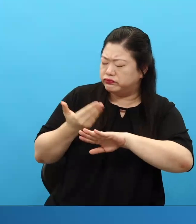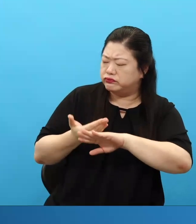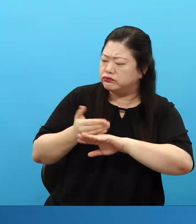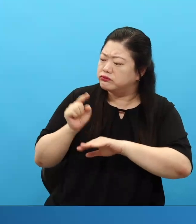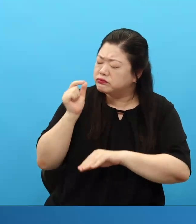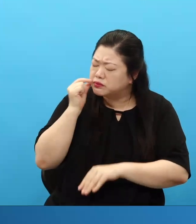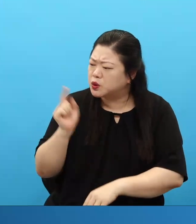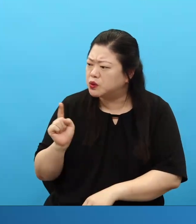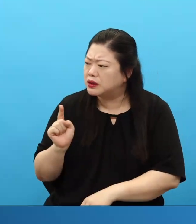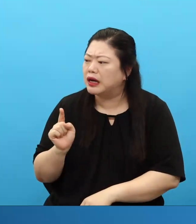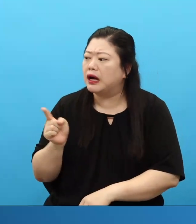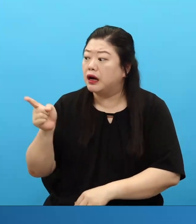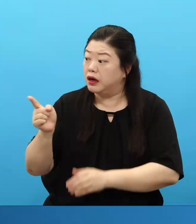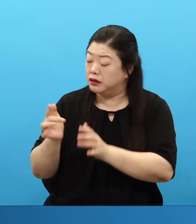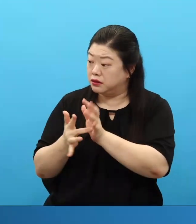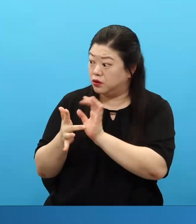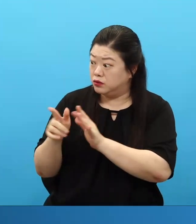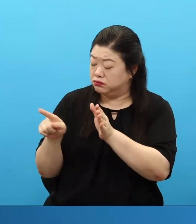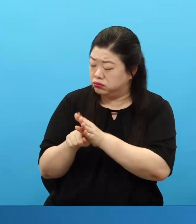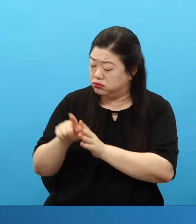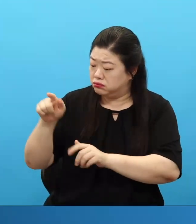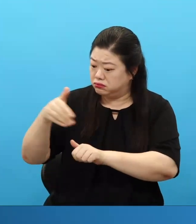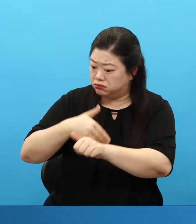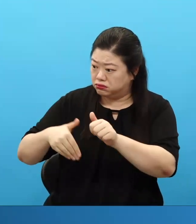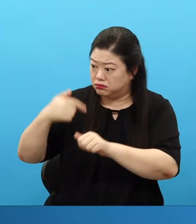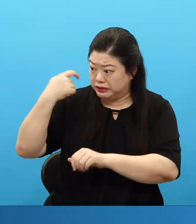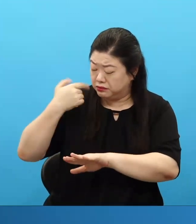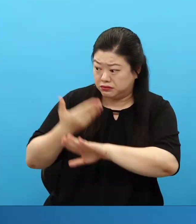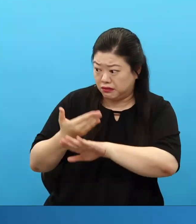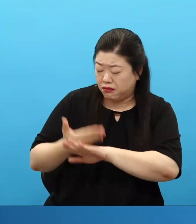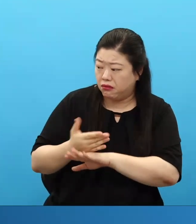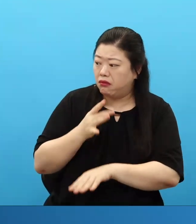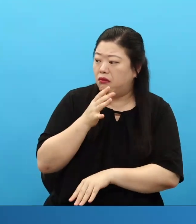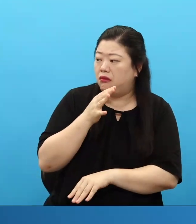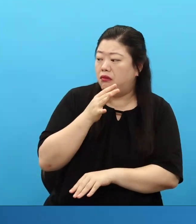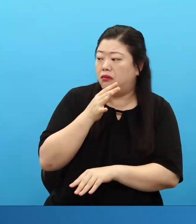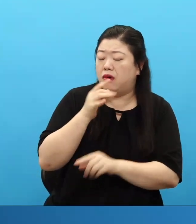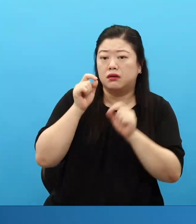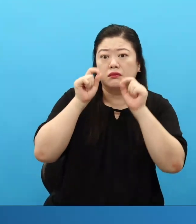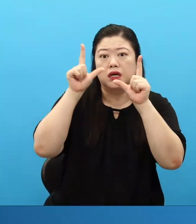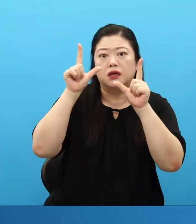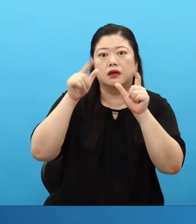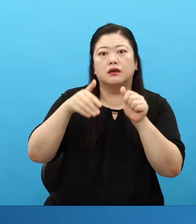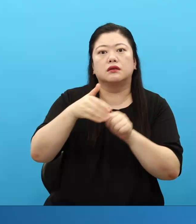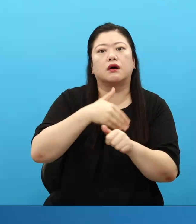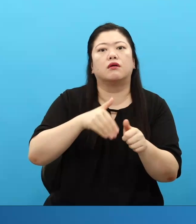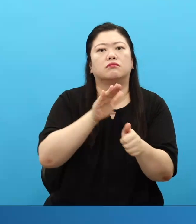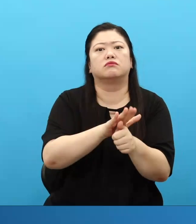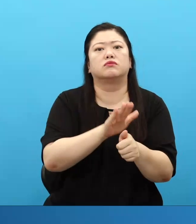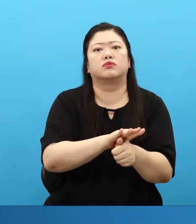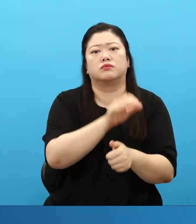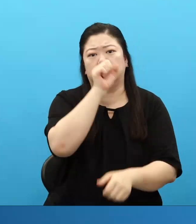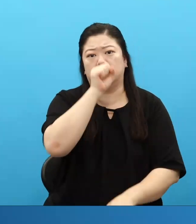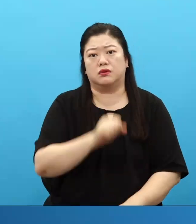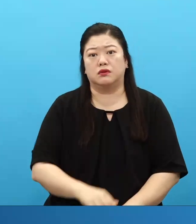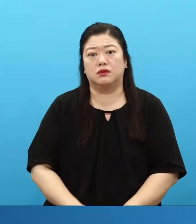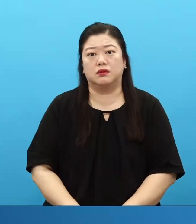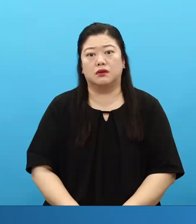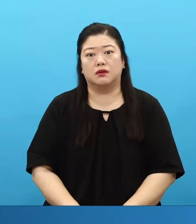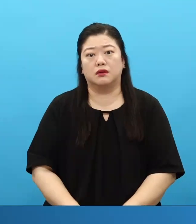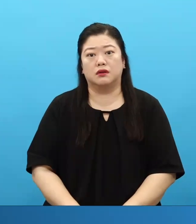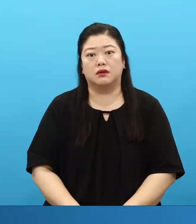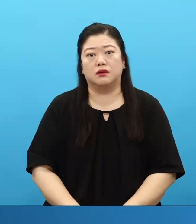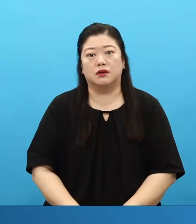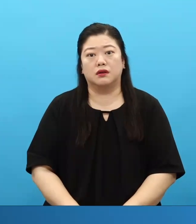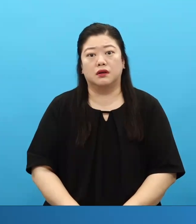그래 얘기를 그래 안 했습니까? And so one person said, 절대 예수 믿지 마라. "Oh, don't believe in Jesus at all." 왜냐? 예수 믿는 사람 전부 사기꾼이다.